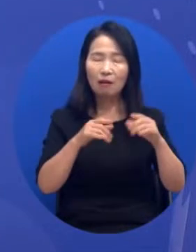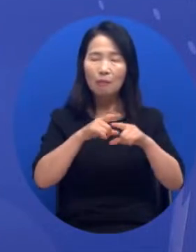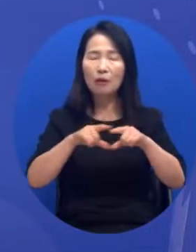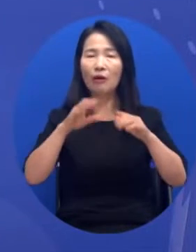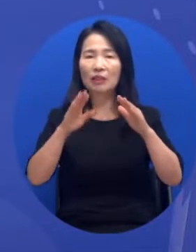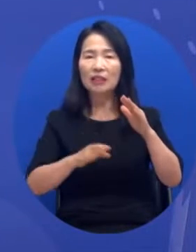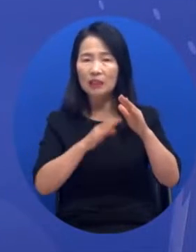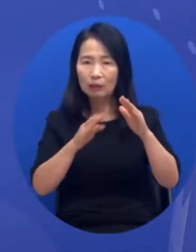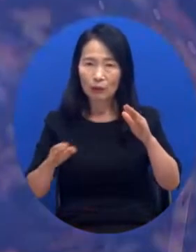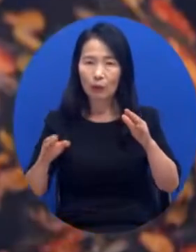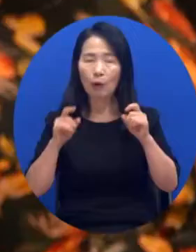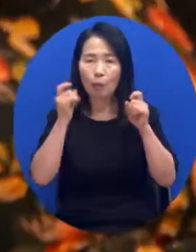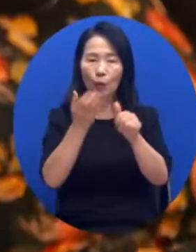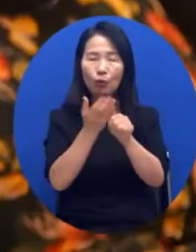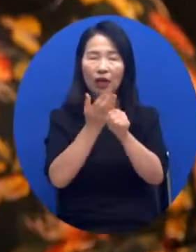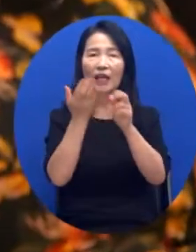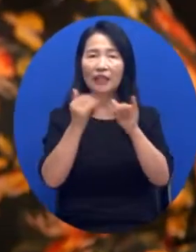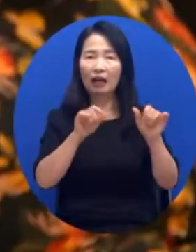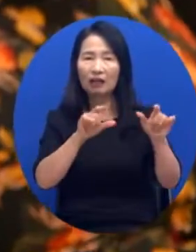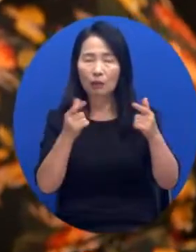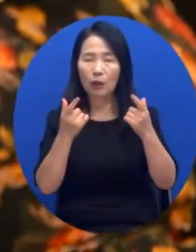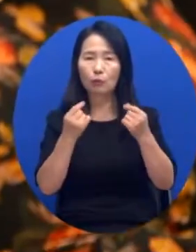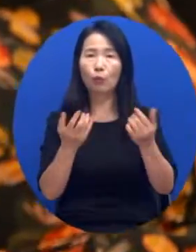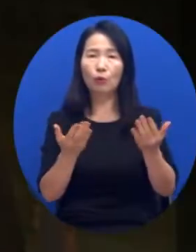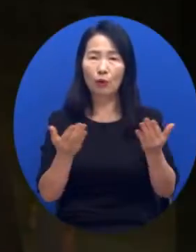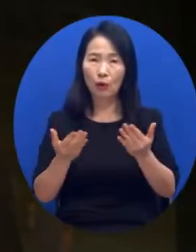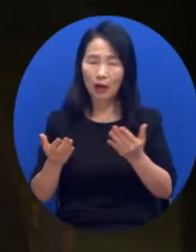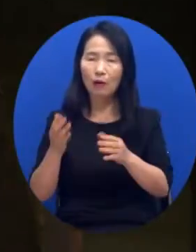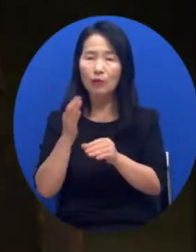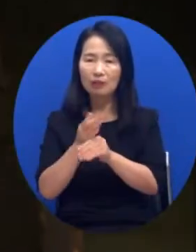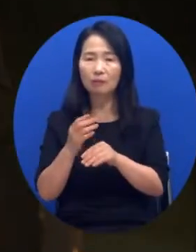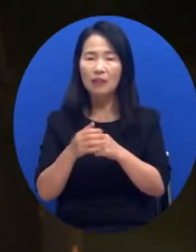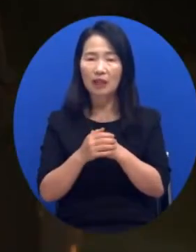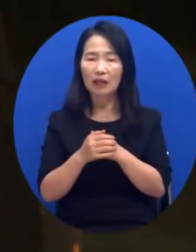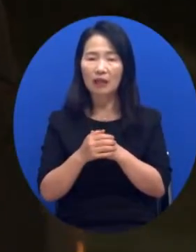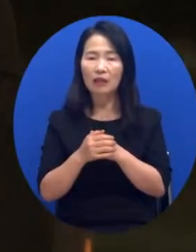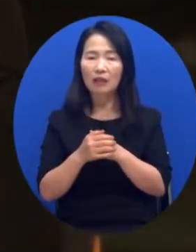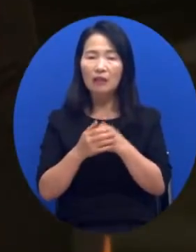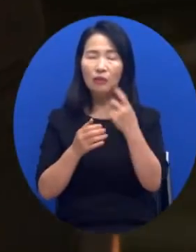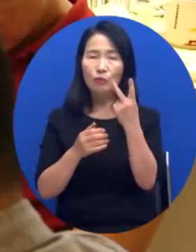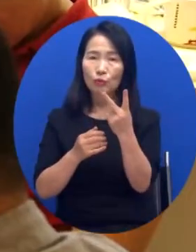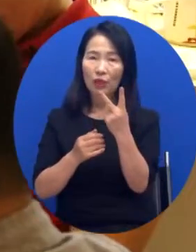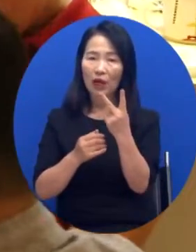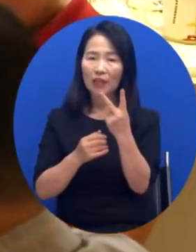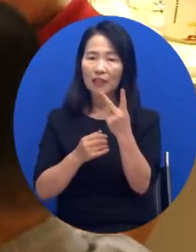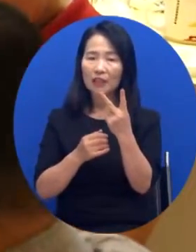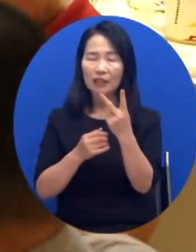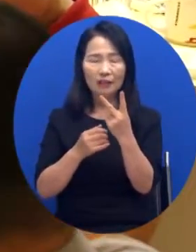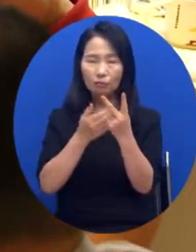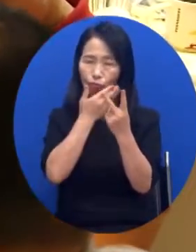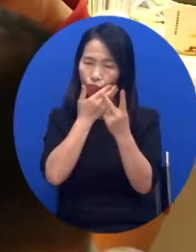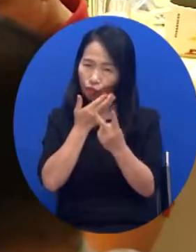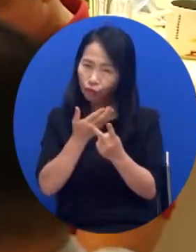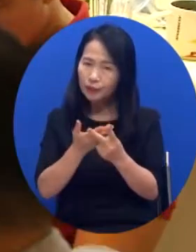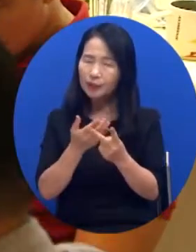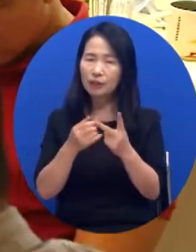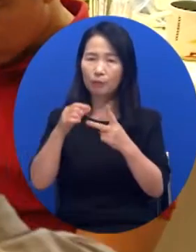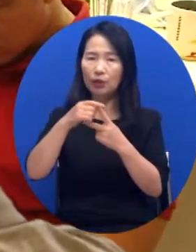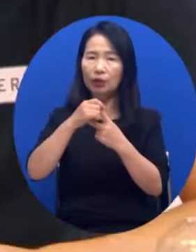함께 동역을 하고 있습니다. 네. 두 가지를 집중했었는데, 첫